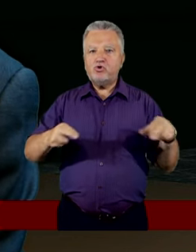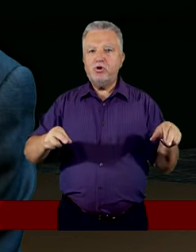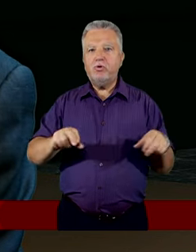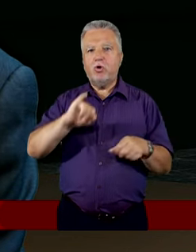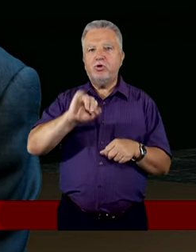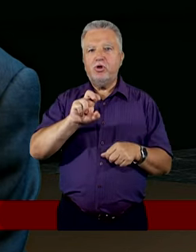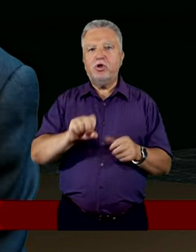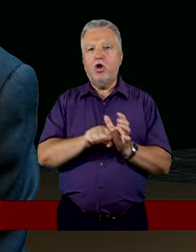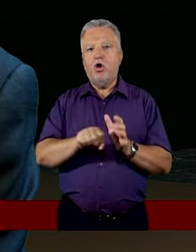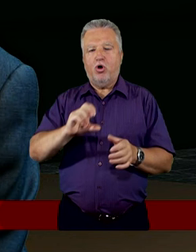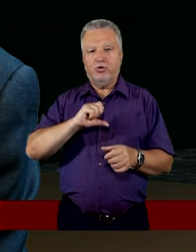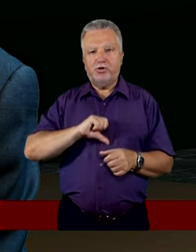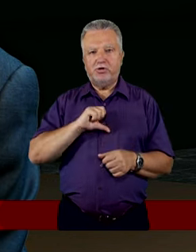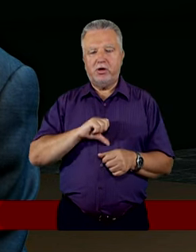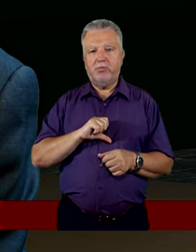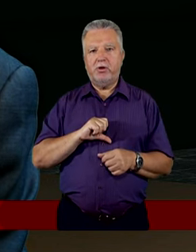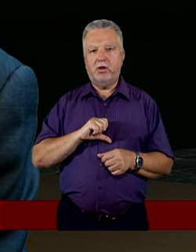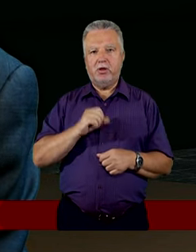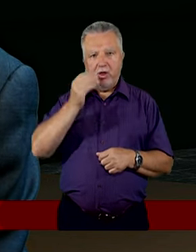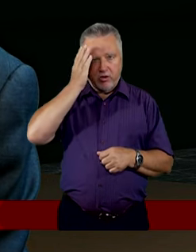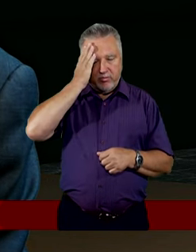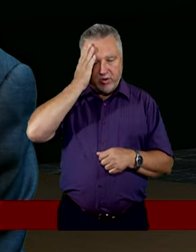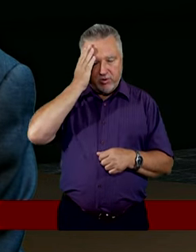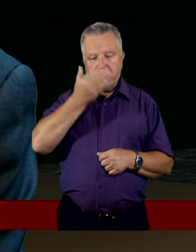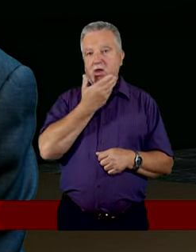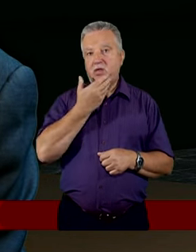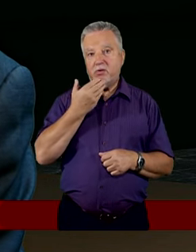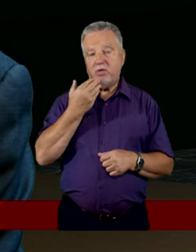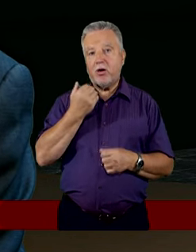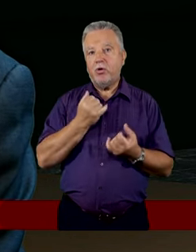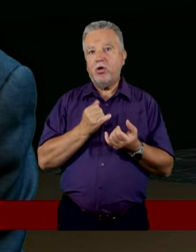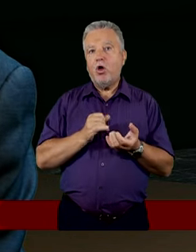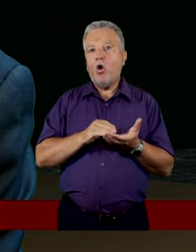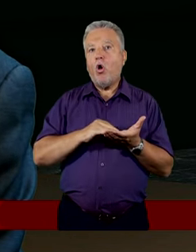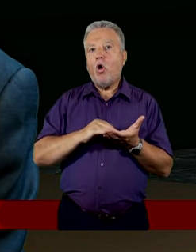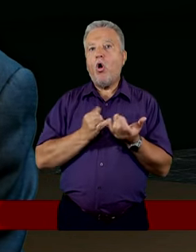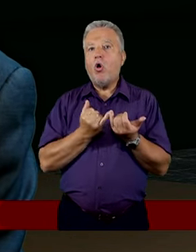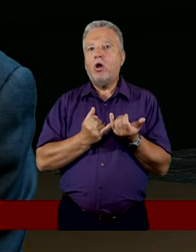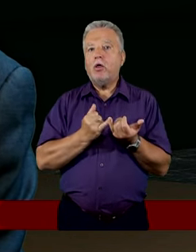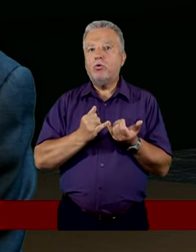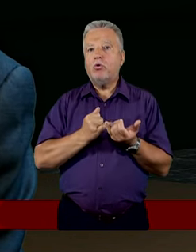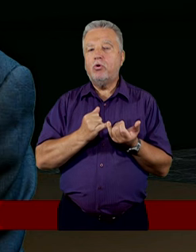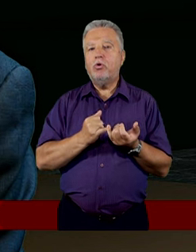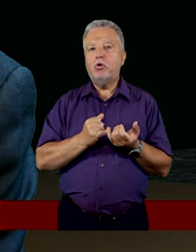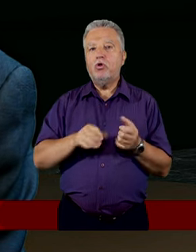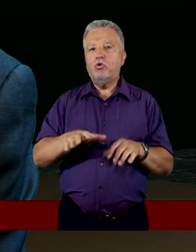różniło ich od siebie. To wiemy, że nie miały tego oleju, czyli tego Ducha Świętego,